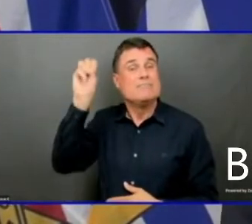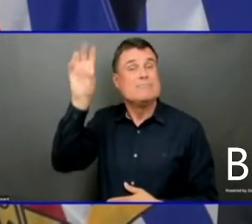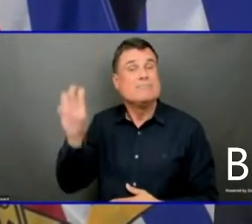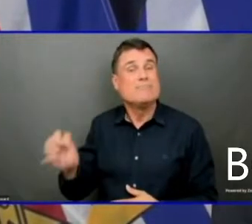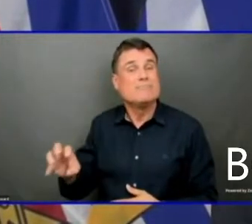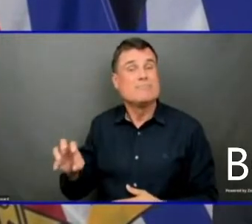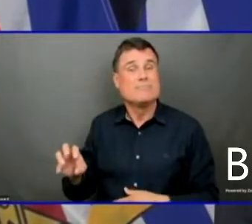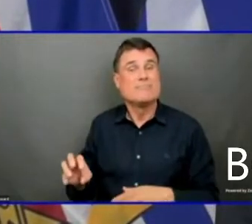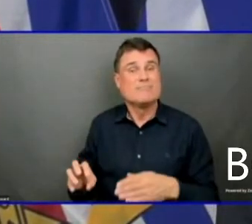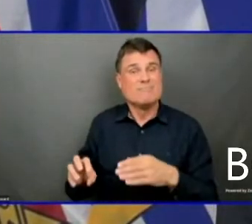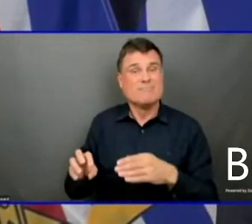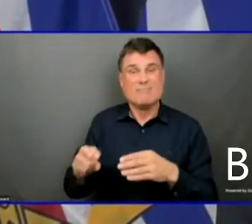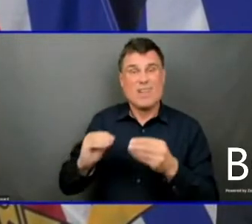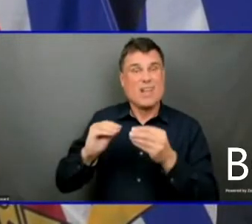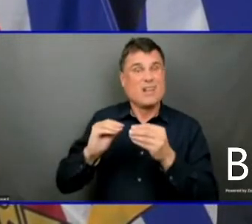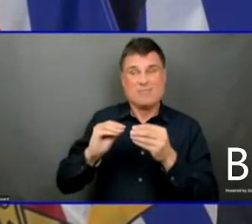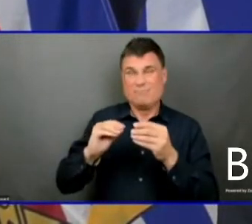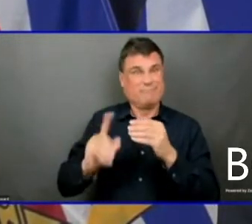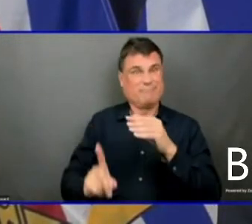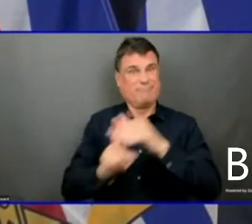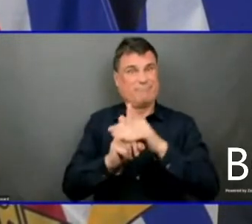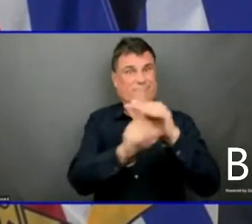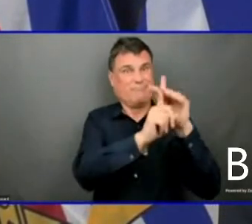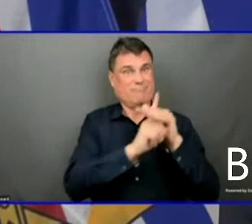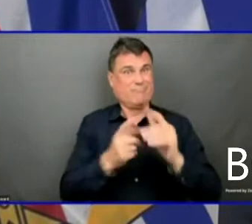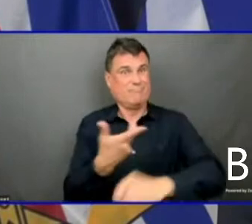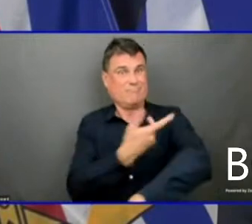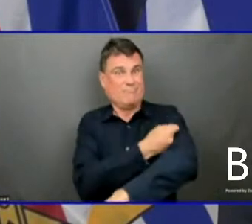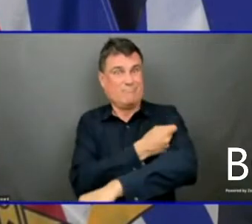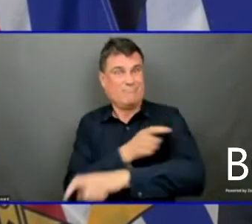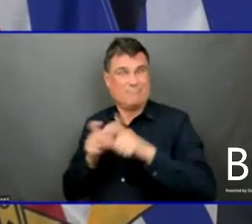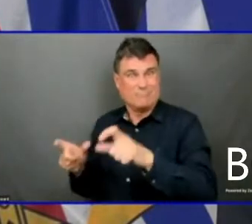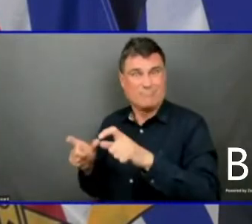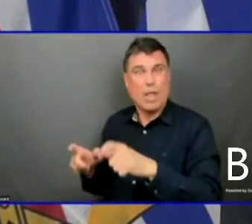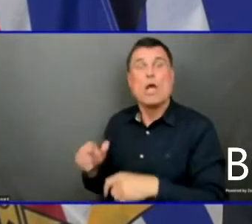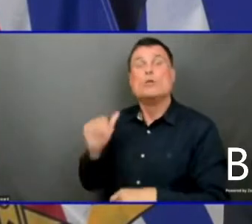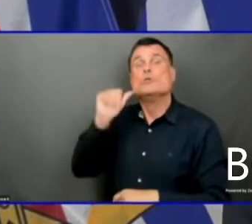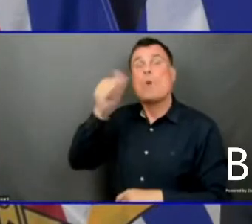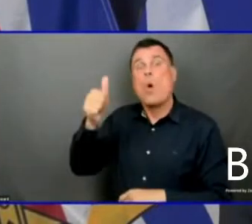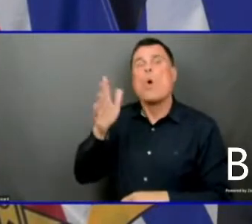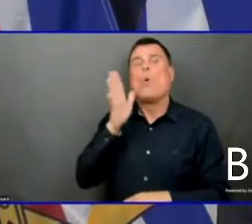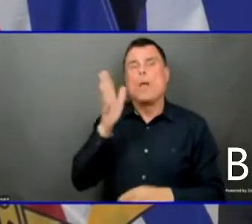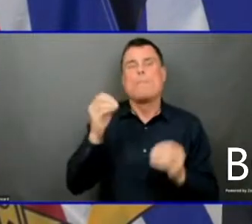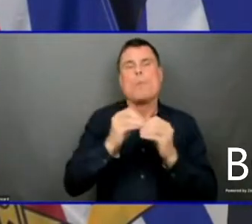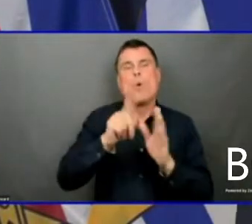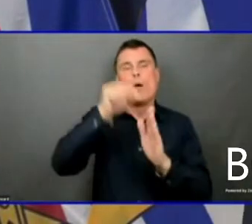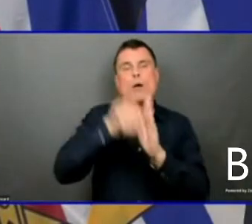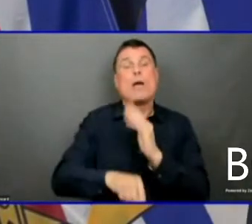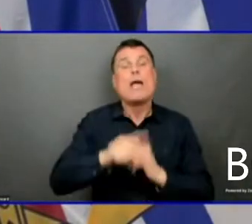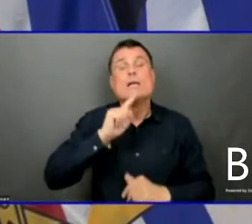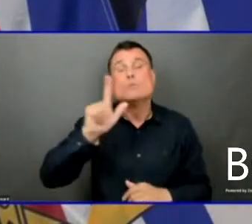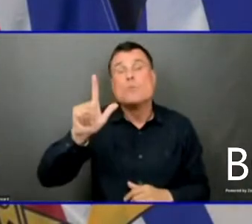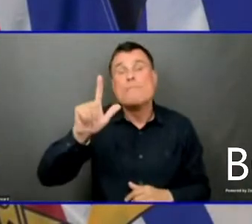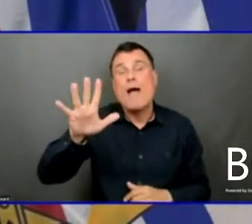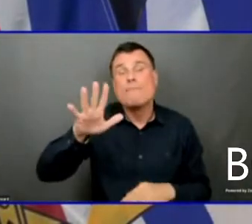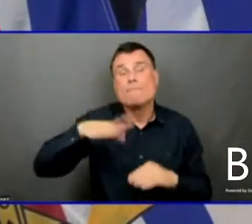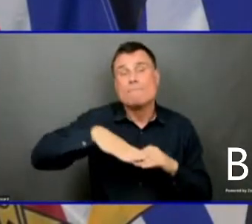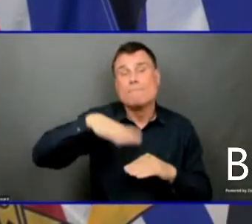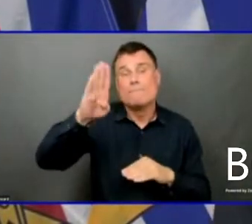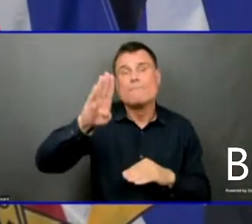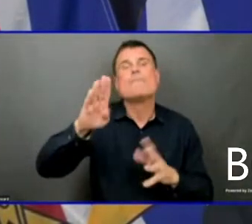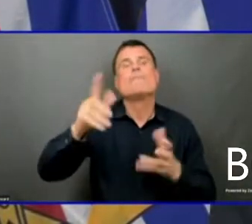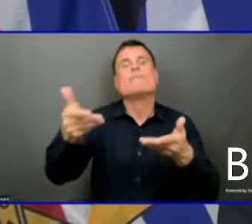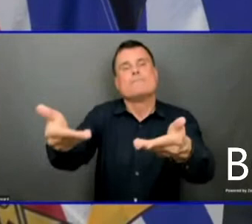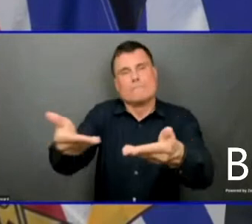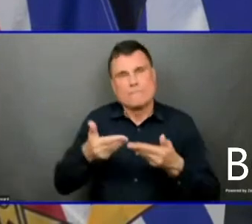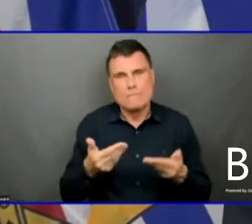Those born in 1996 or earlier who are 25 and above will be invited to register. That's after 7 o'clock. 那么